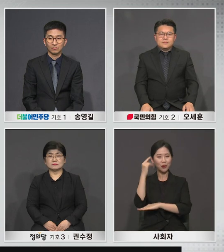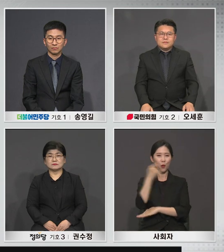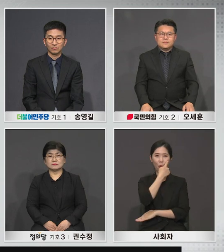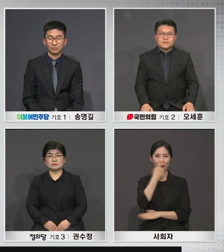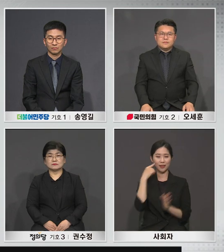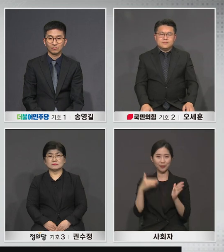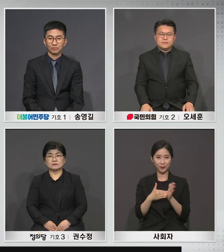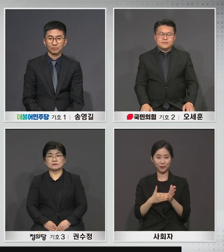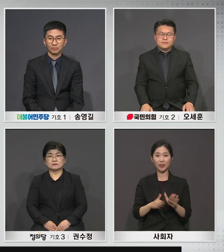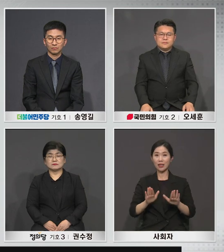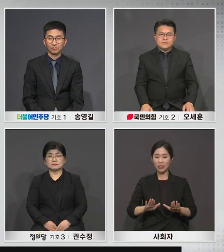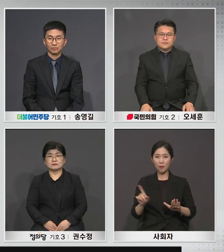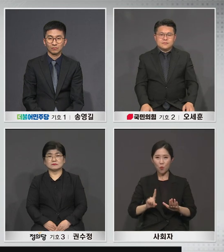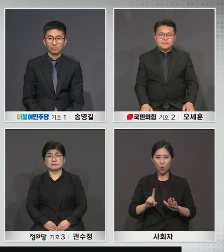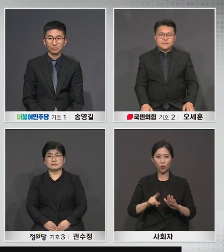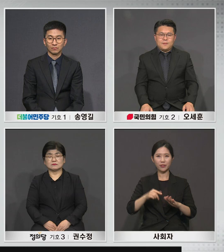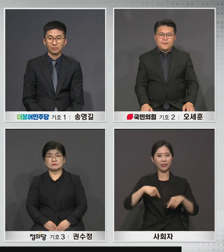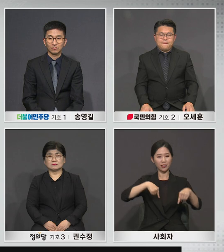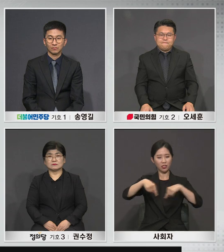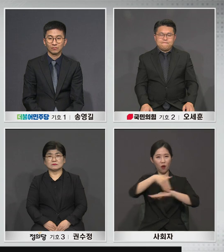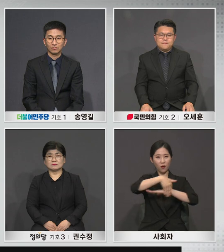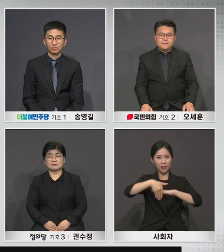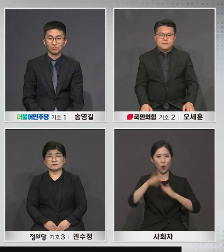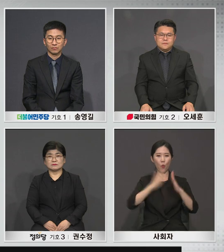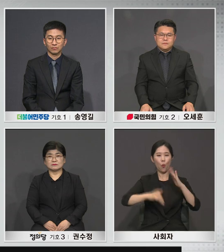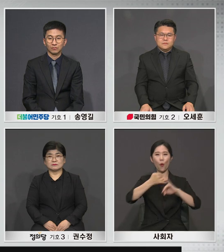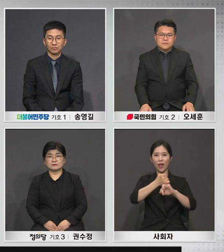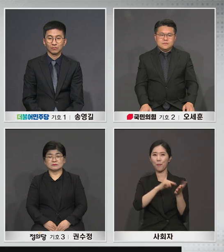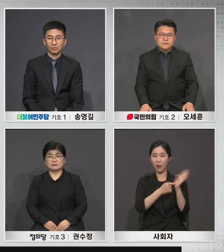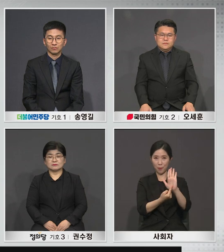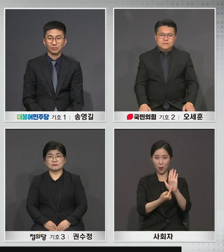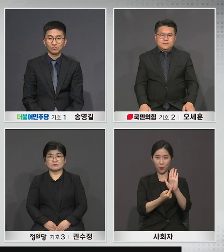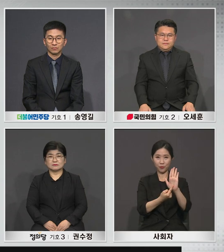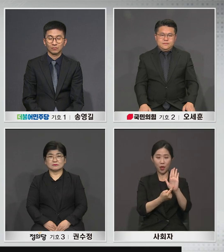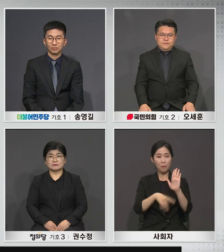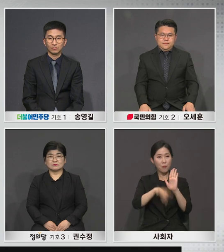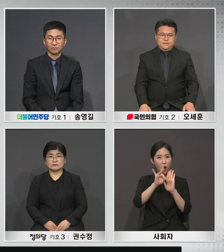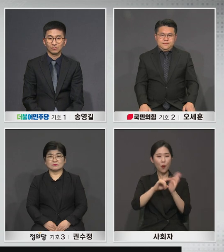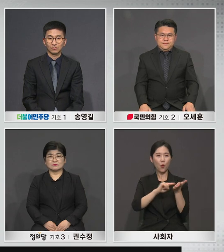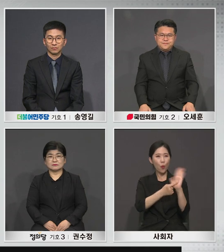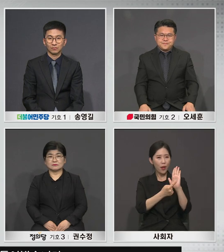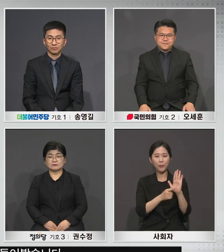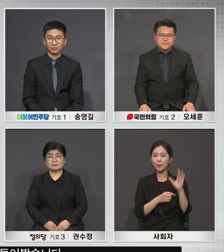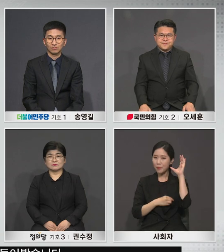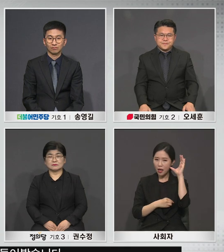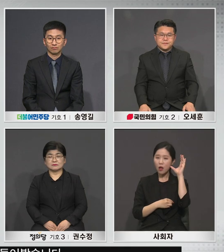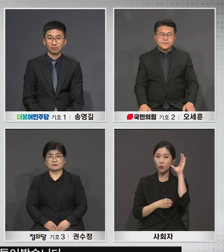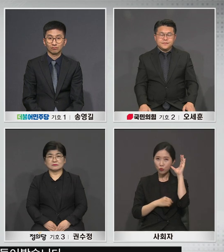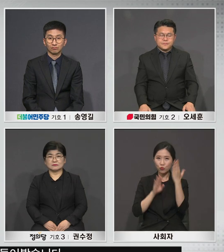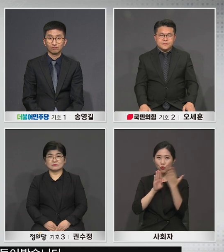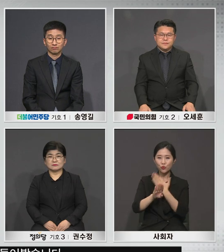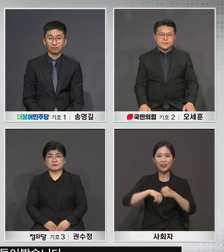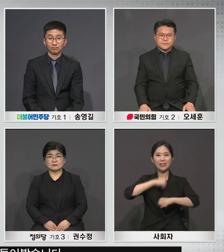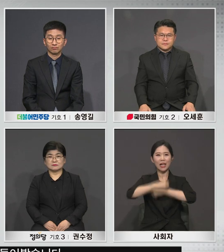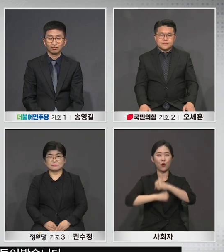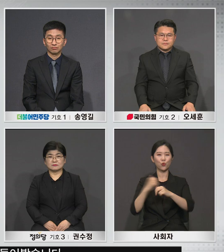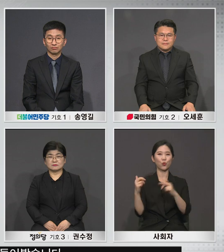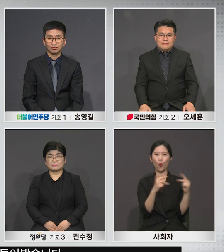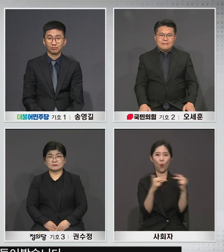정책 공약 발표 관련된 시간인데요. 먼저 정책 공약을 듣고 자유토론 진행하는 그런 방식입니다.